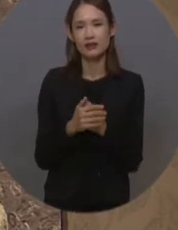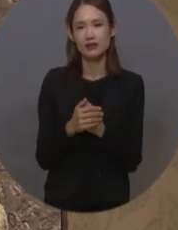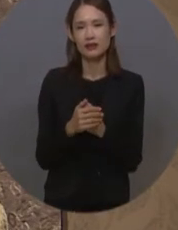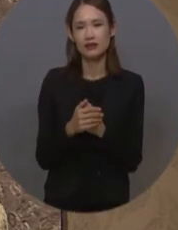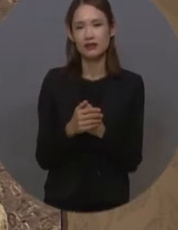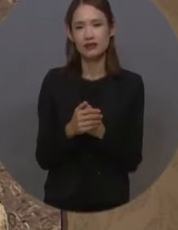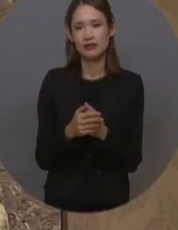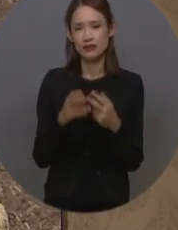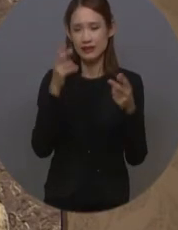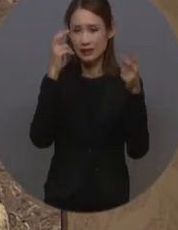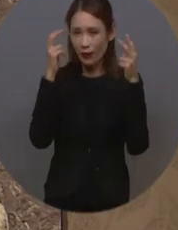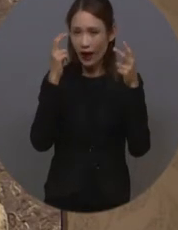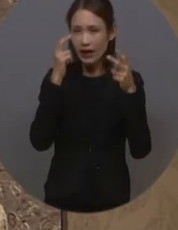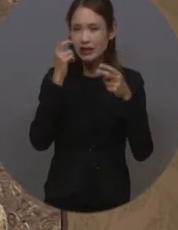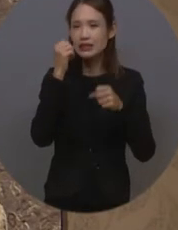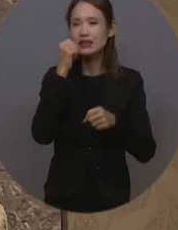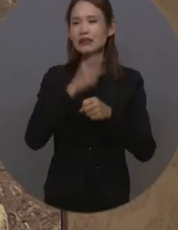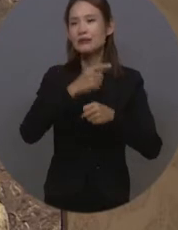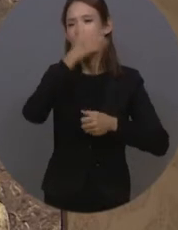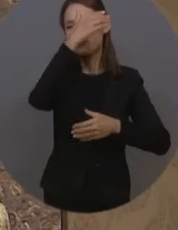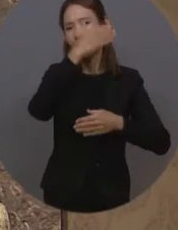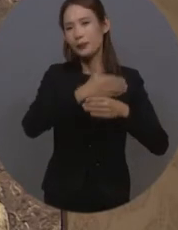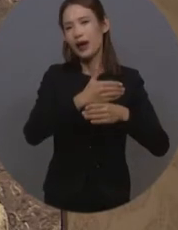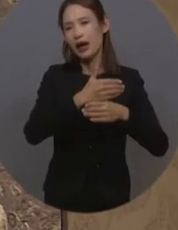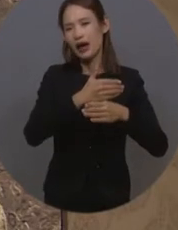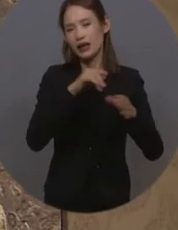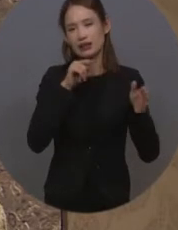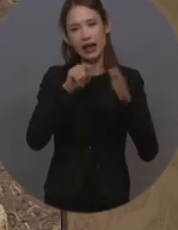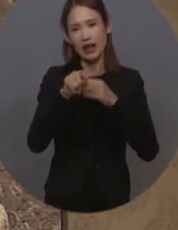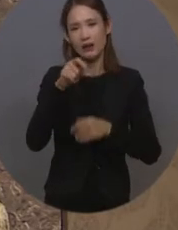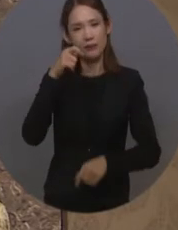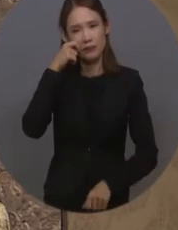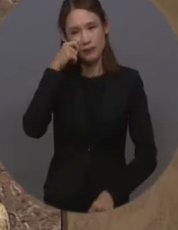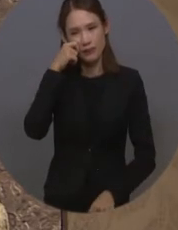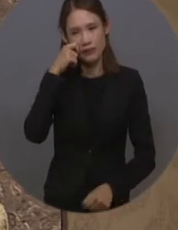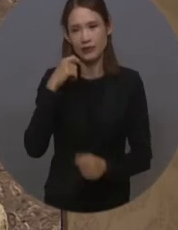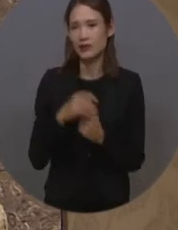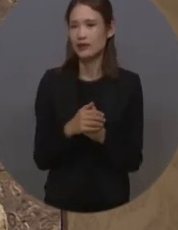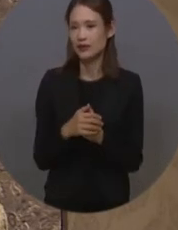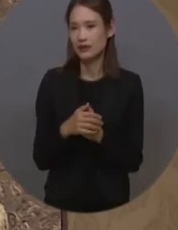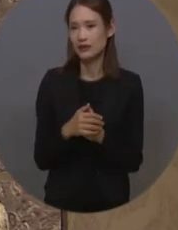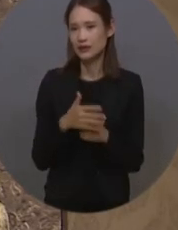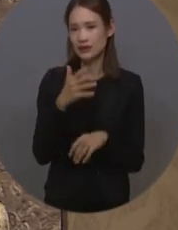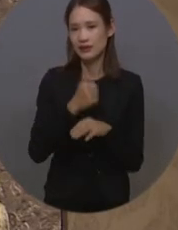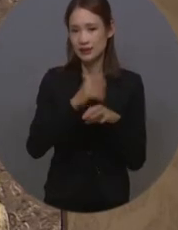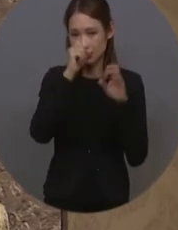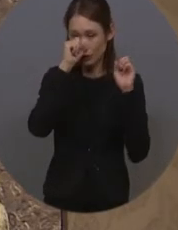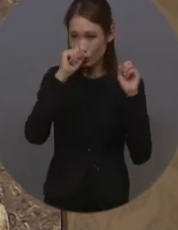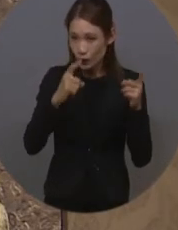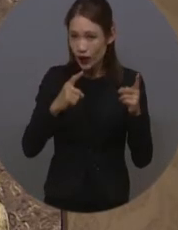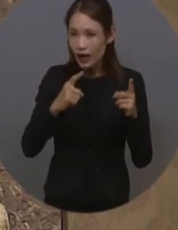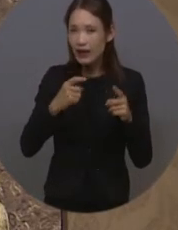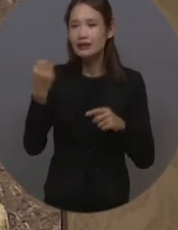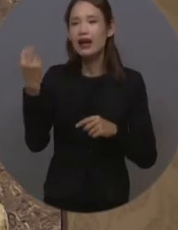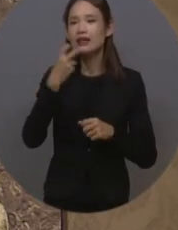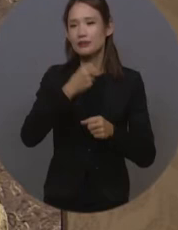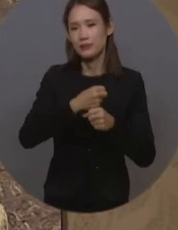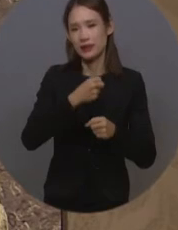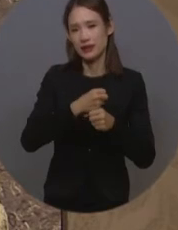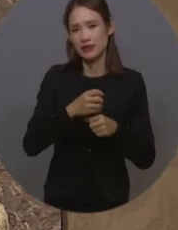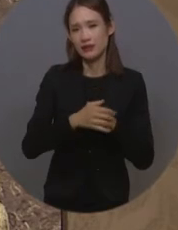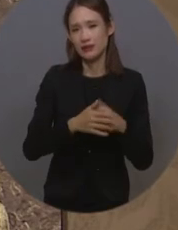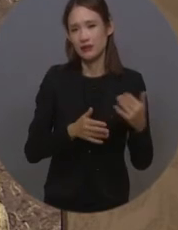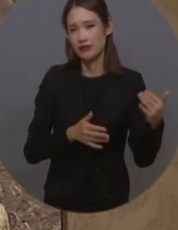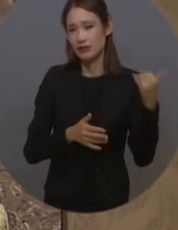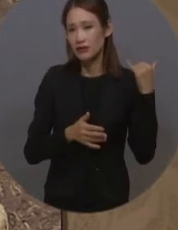우리 회사가 이미 문을 닫았고 더 이상은 나갈 수 없습니다. 그 나중에 기회가 되면 다시 만들겠습니다. 근데